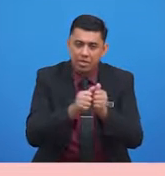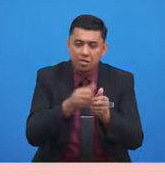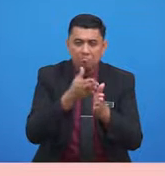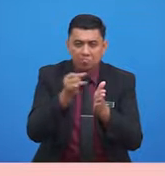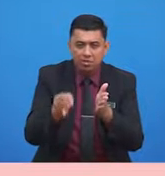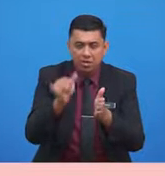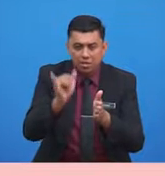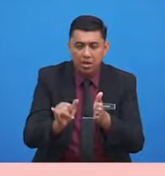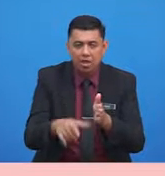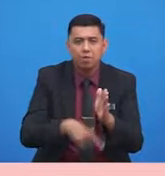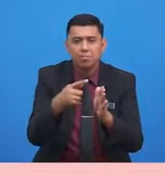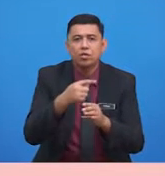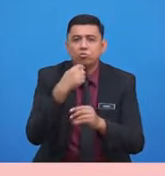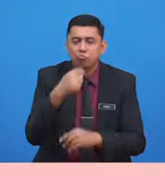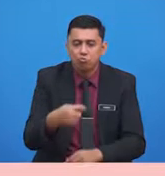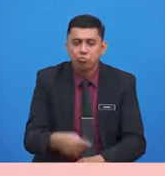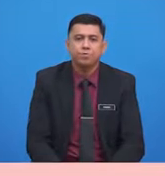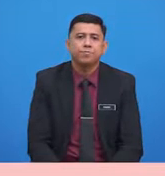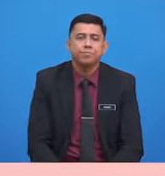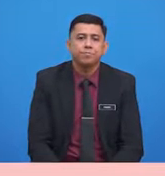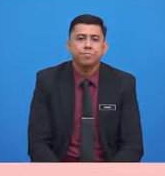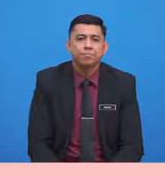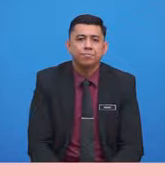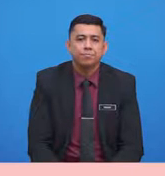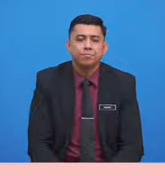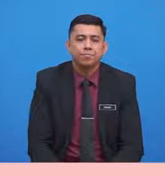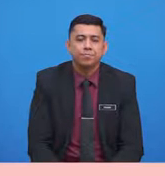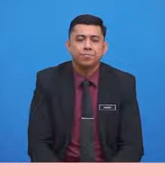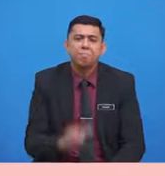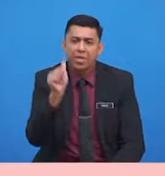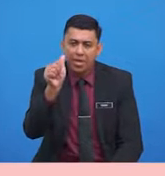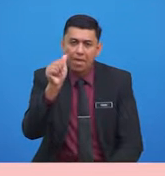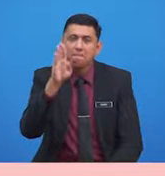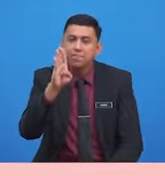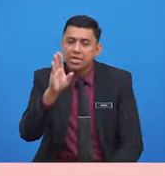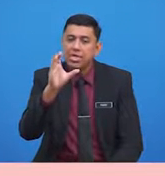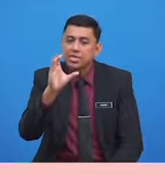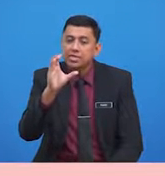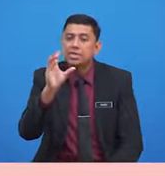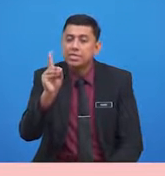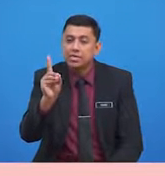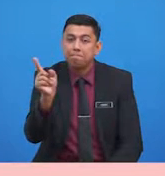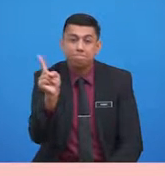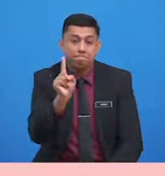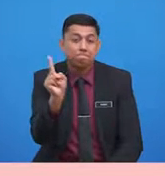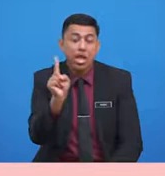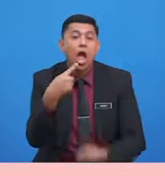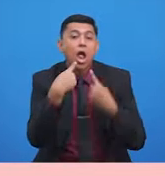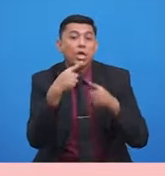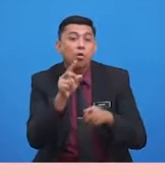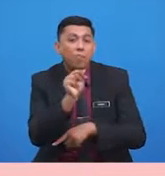daripadanya. A. Lembut. B. Kasar. C. Marah.